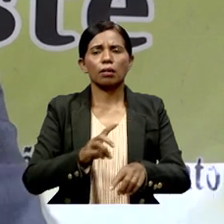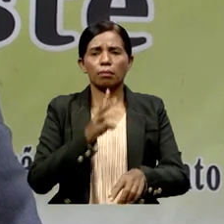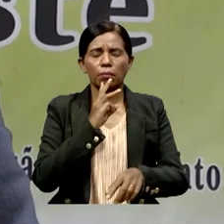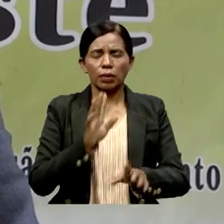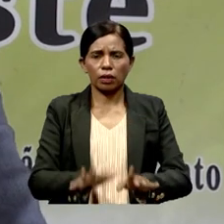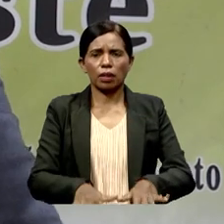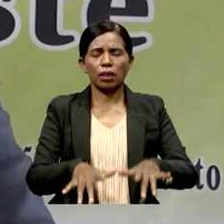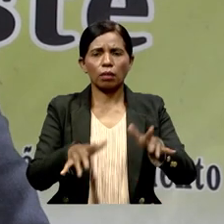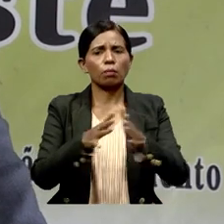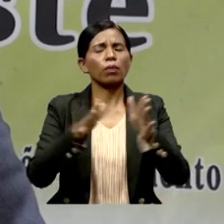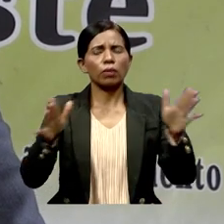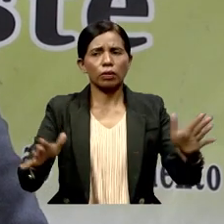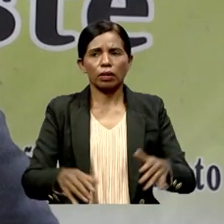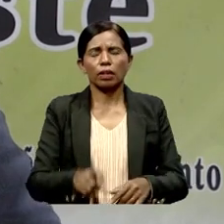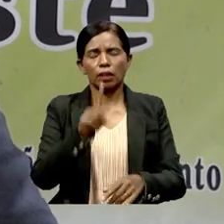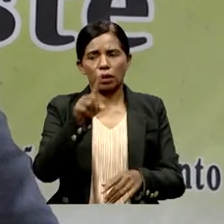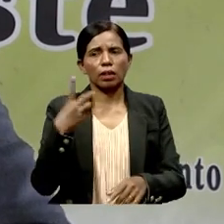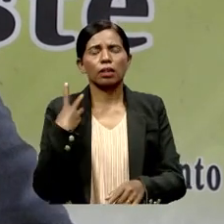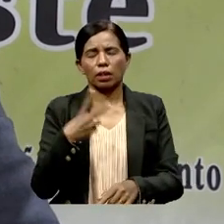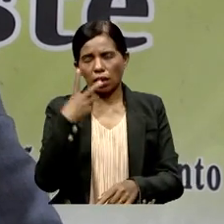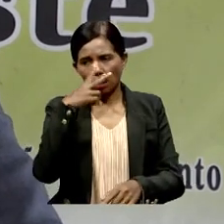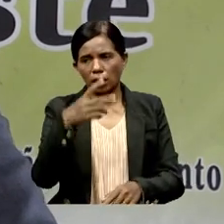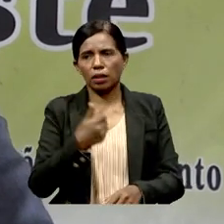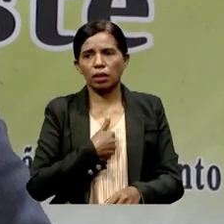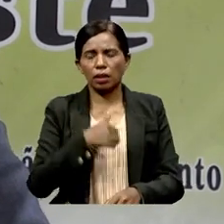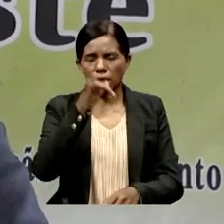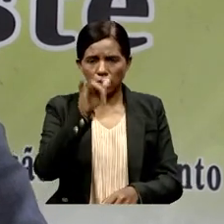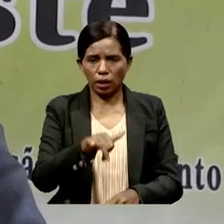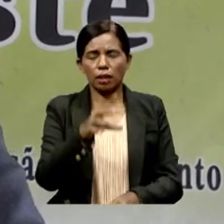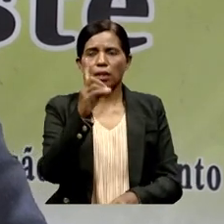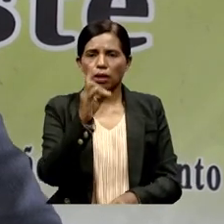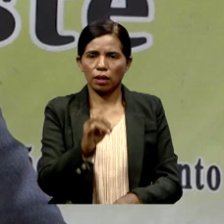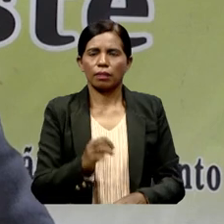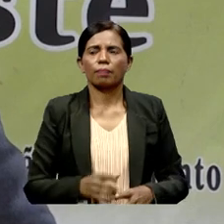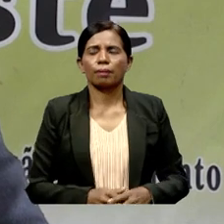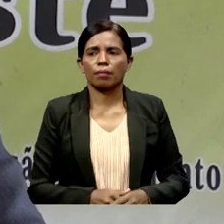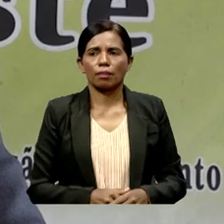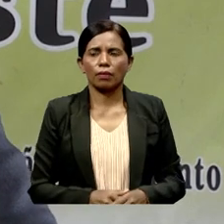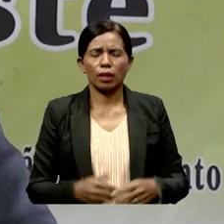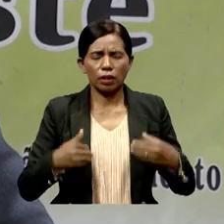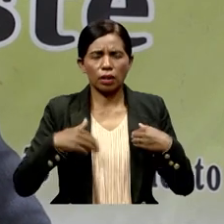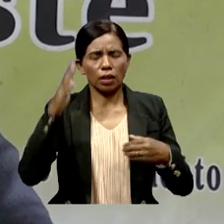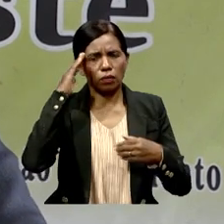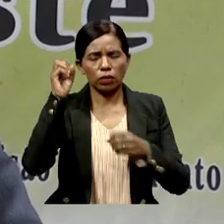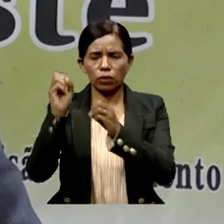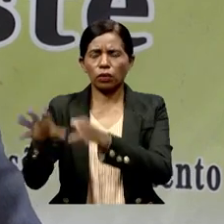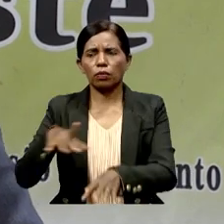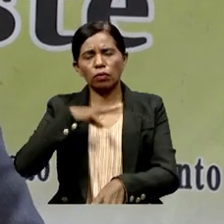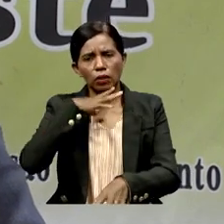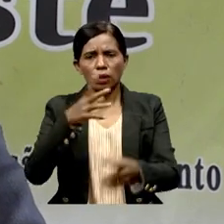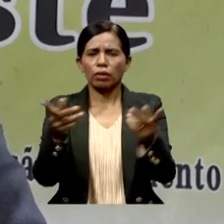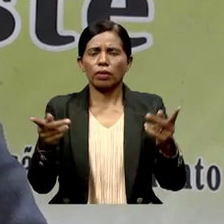ya dilaran. Ida ite fila fale ba, ita nebe me hela dilaran. Ia konsensus ba soe fo er ne ia fatin